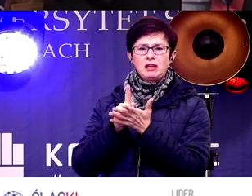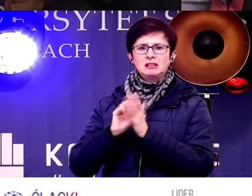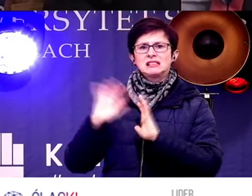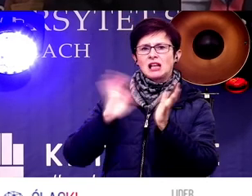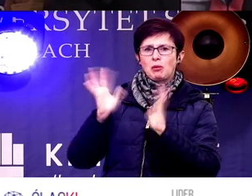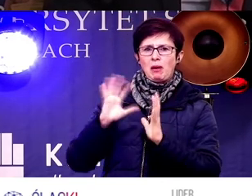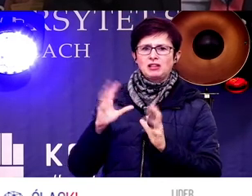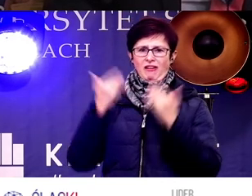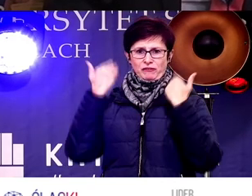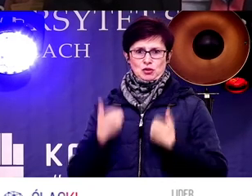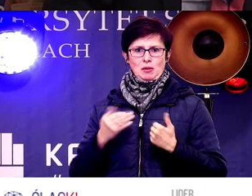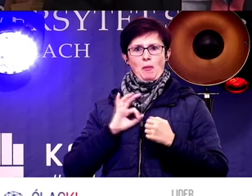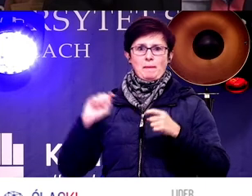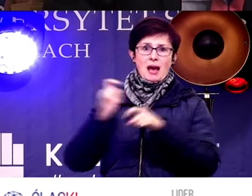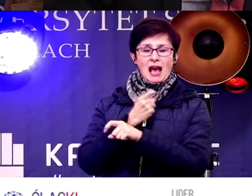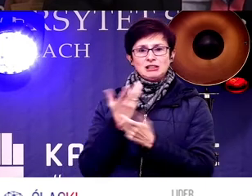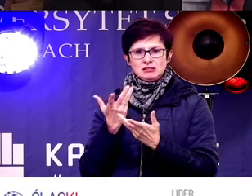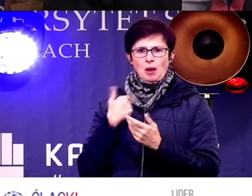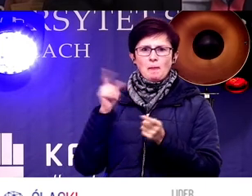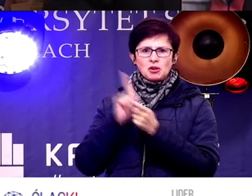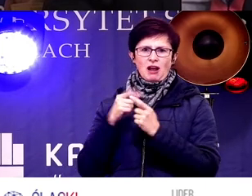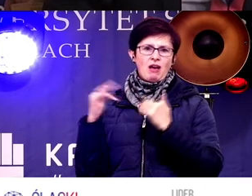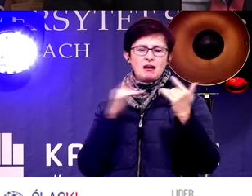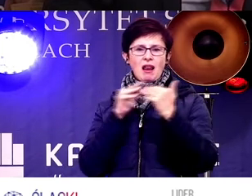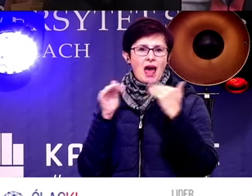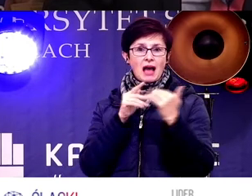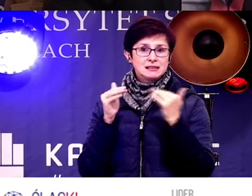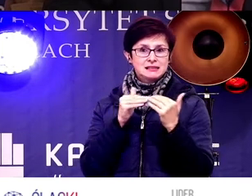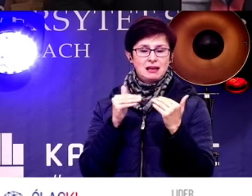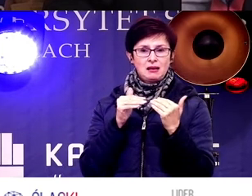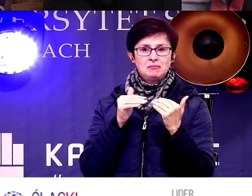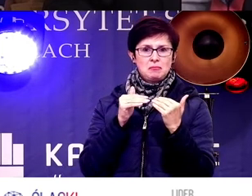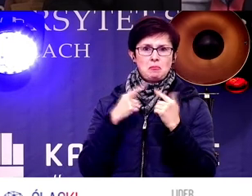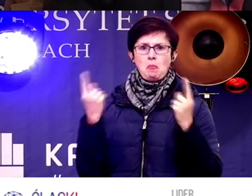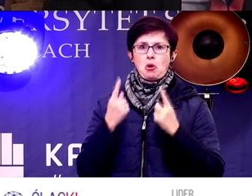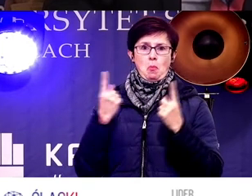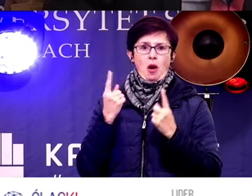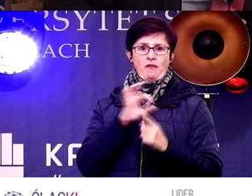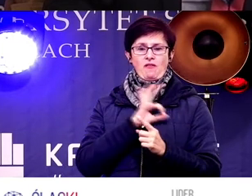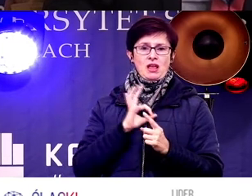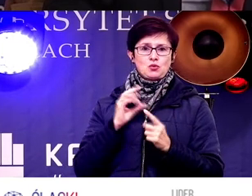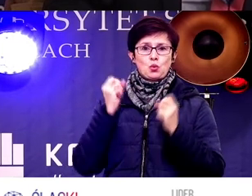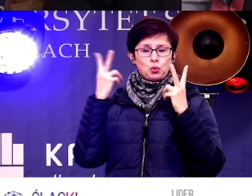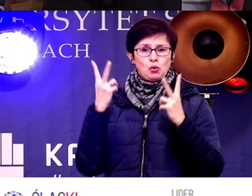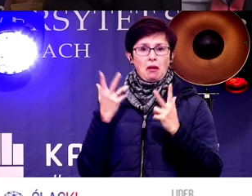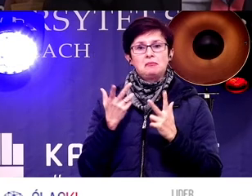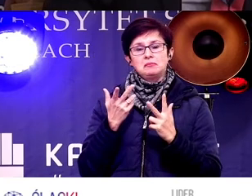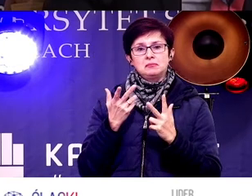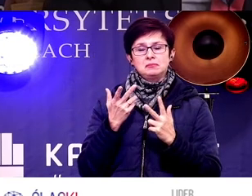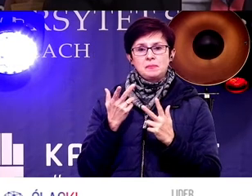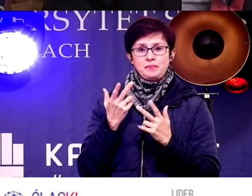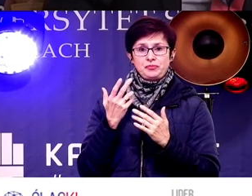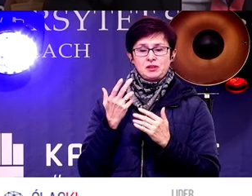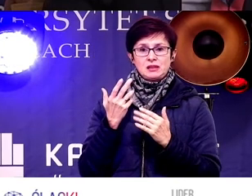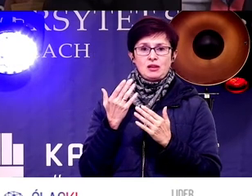o wizerunek naszego kraju, potrafimy nawiązać relacje, promować naszą kulturę. Więc